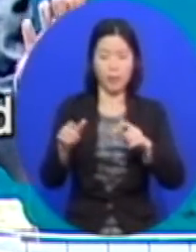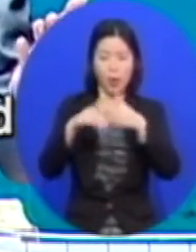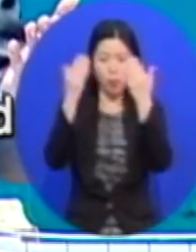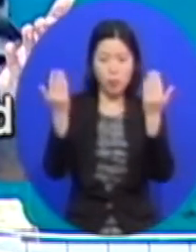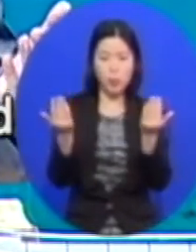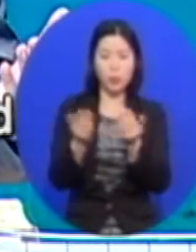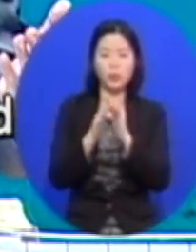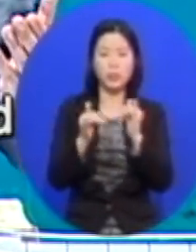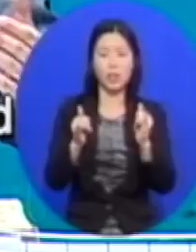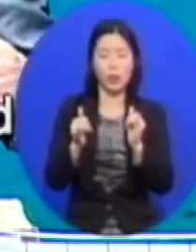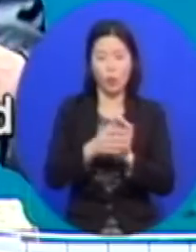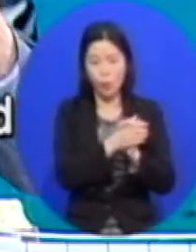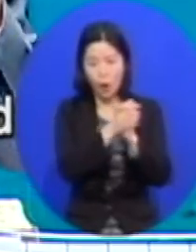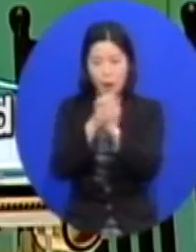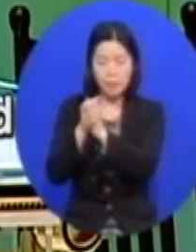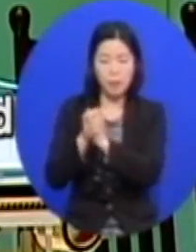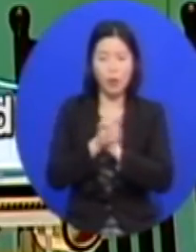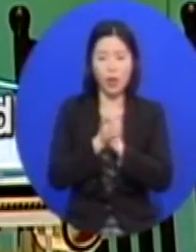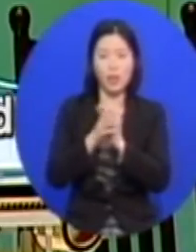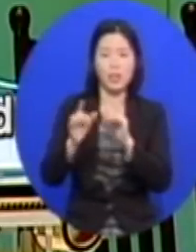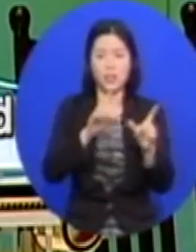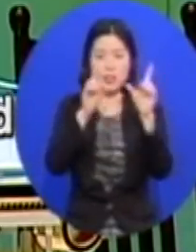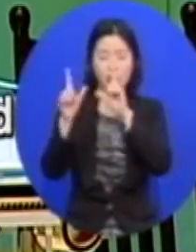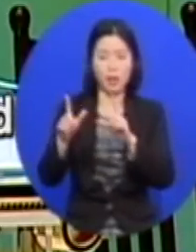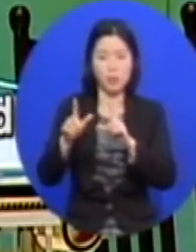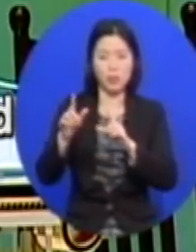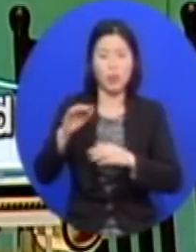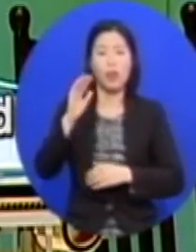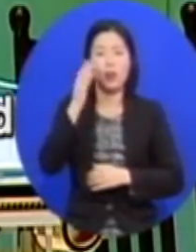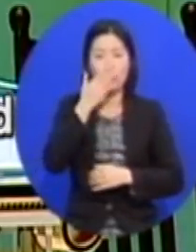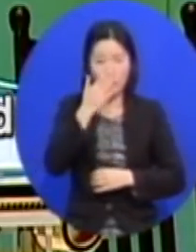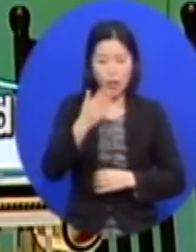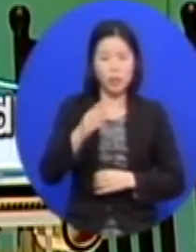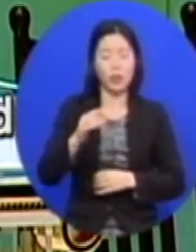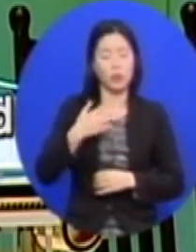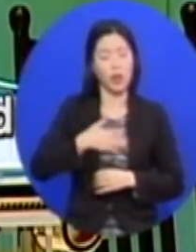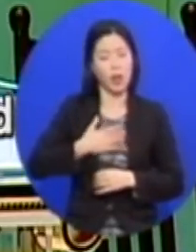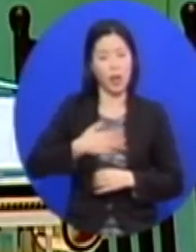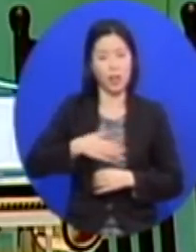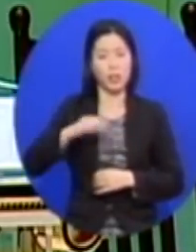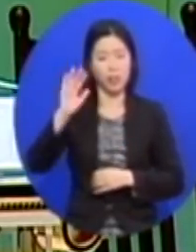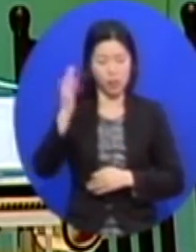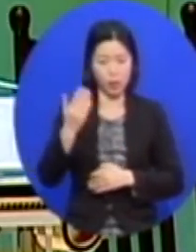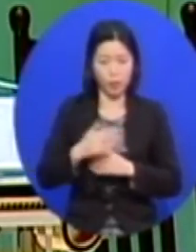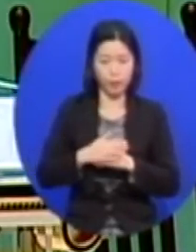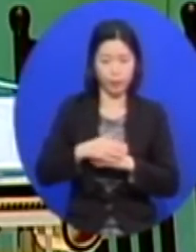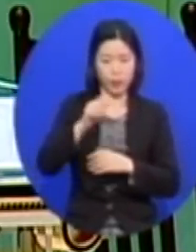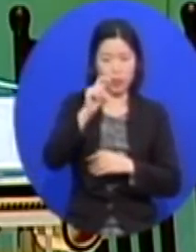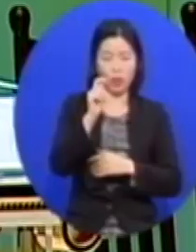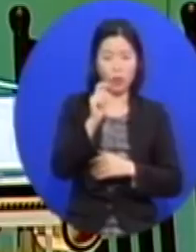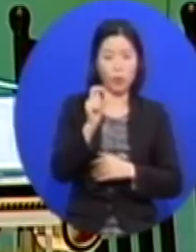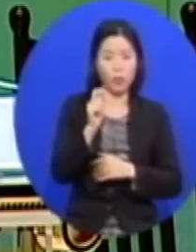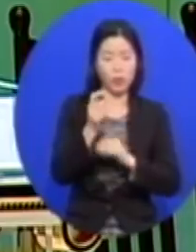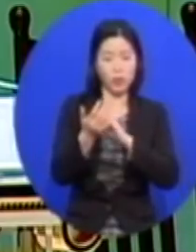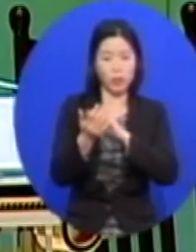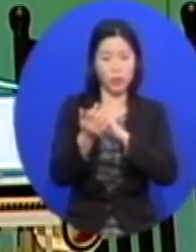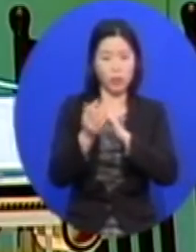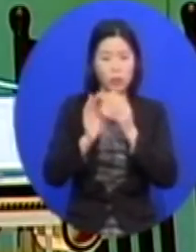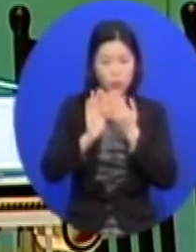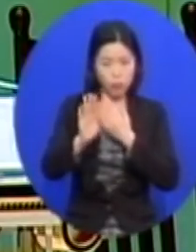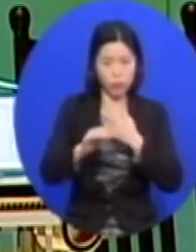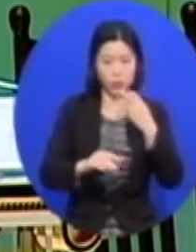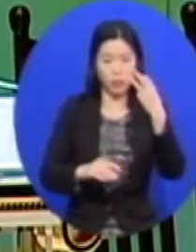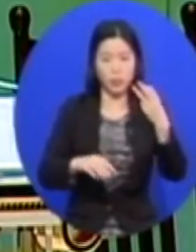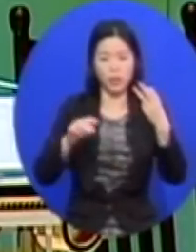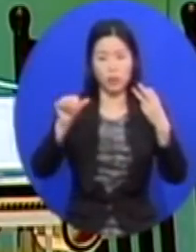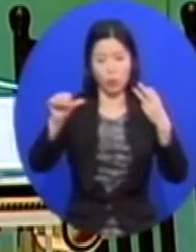화평한 삶을 살게 되는구나 하는 걸 알게 된다 말이에요 고린도후서 5장 아 고린도 우소